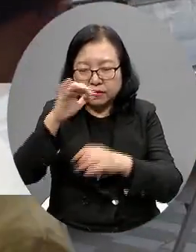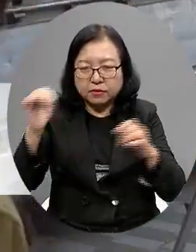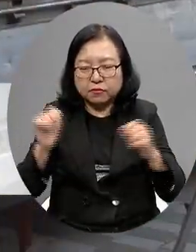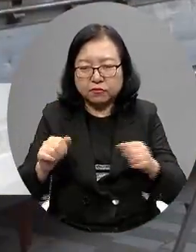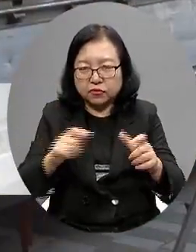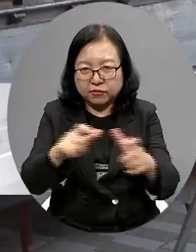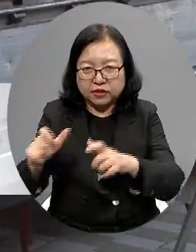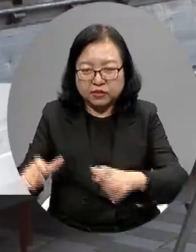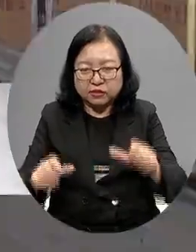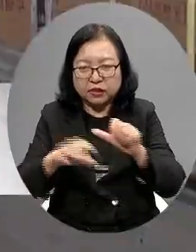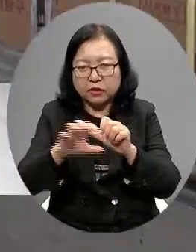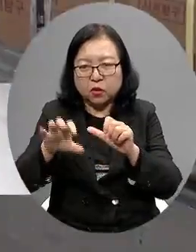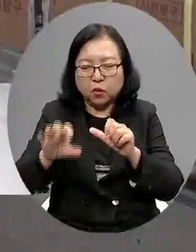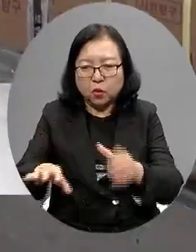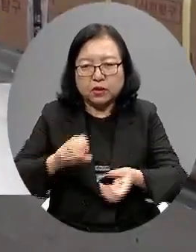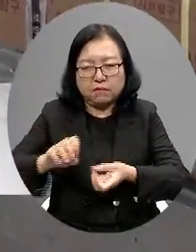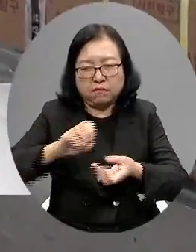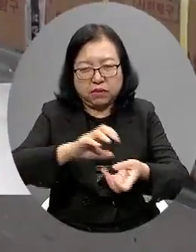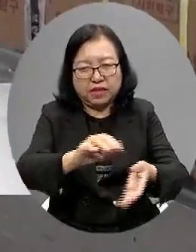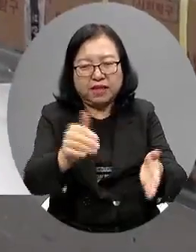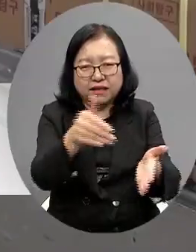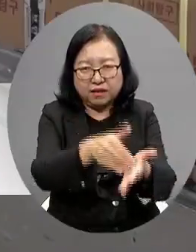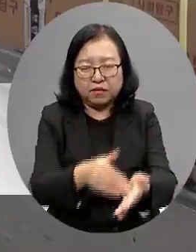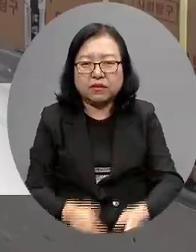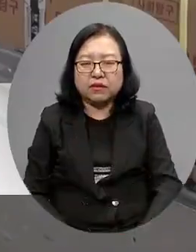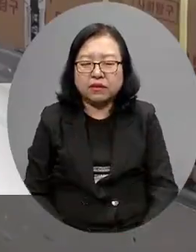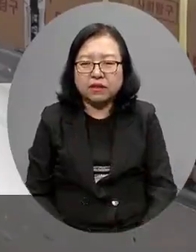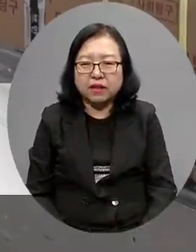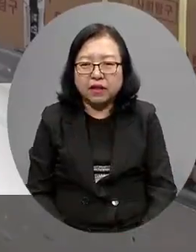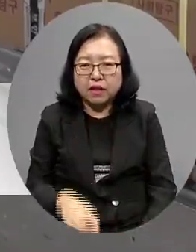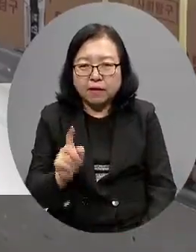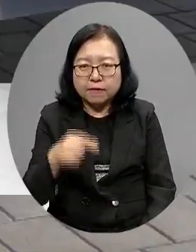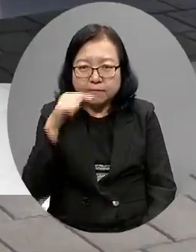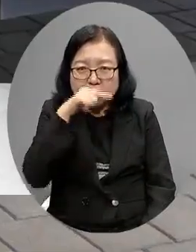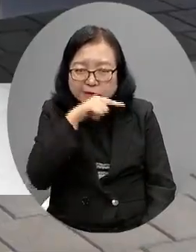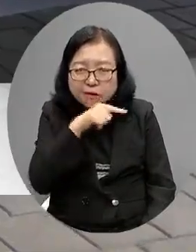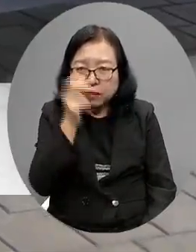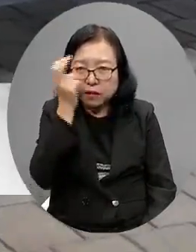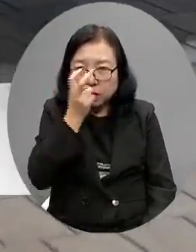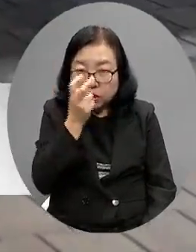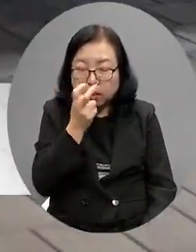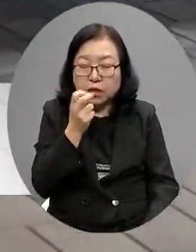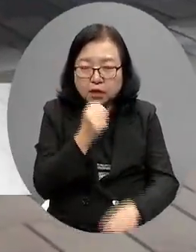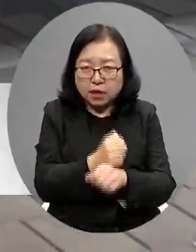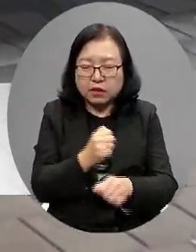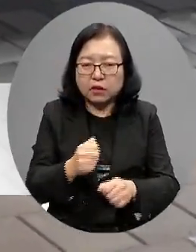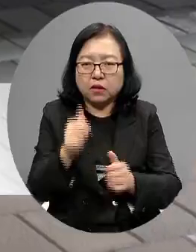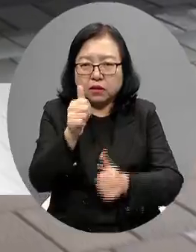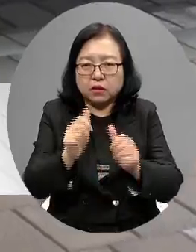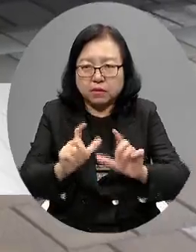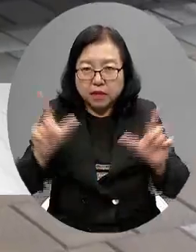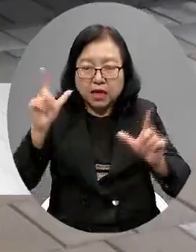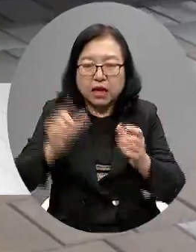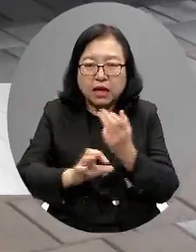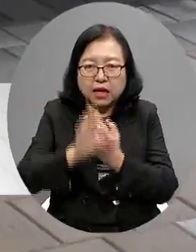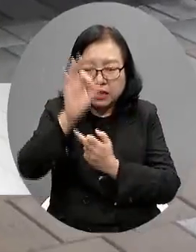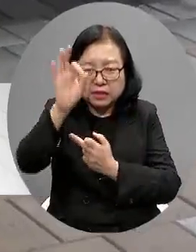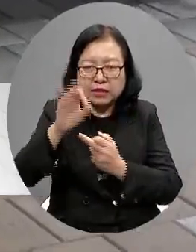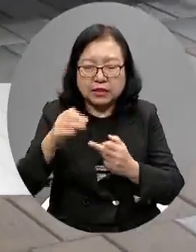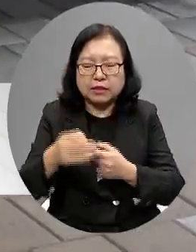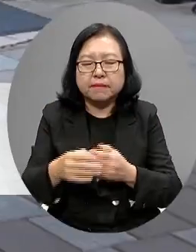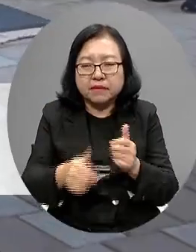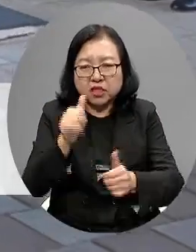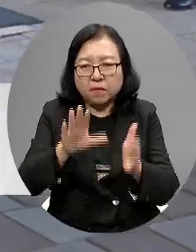지구에 도착했습니다 보안 장소에서 엄격한 관리하에 보관되다 수능 당일 아침 각 시험실에서